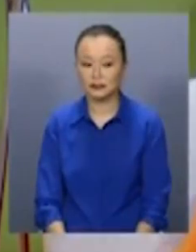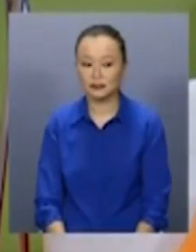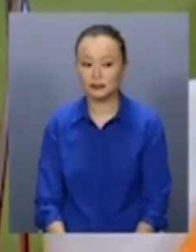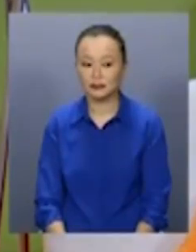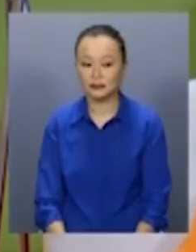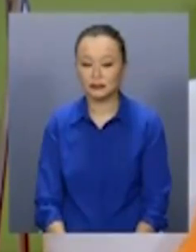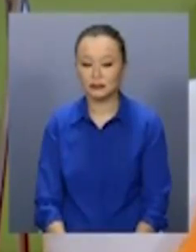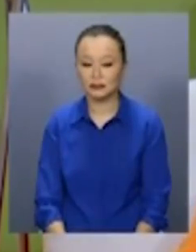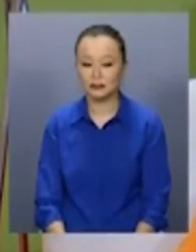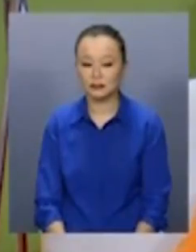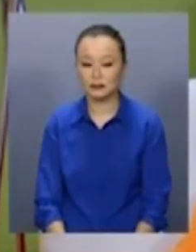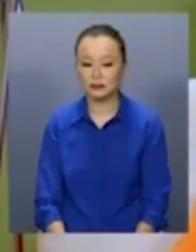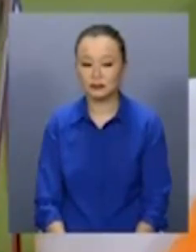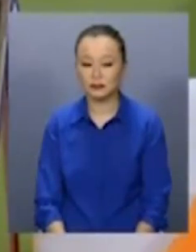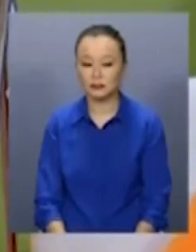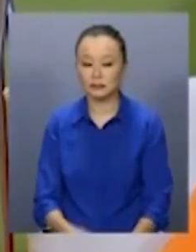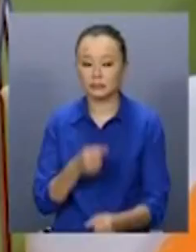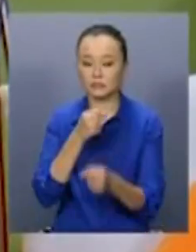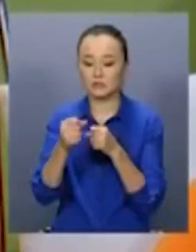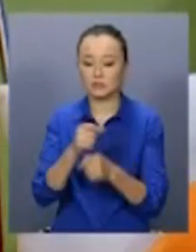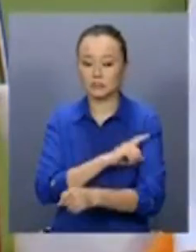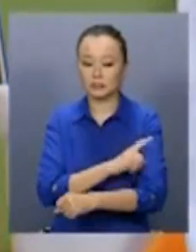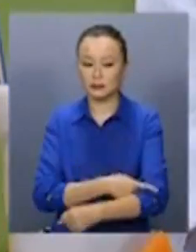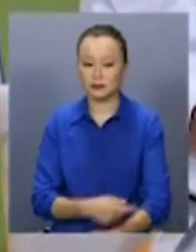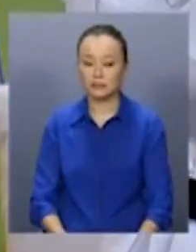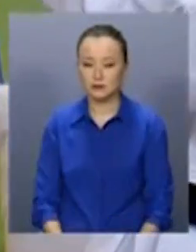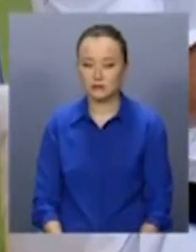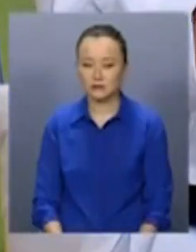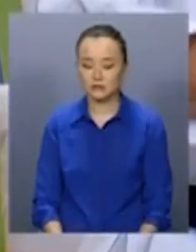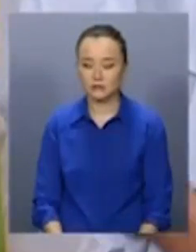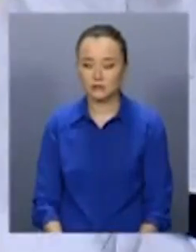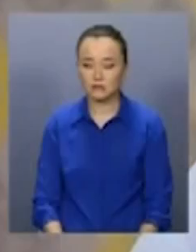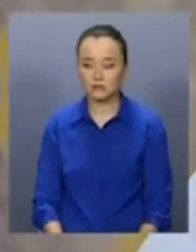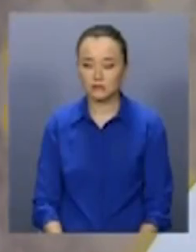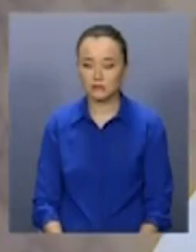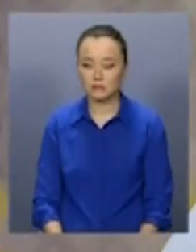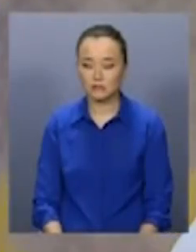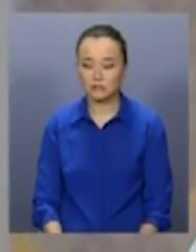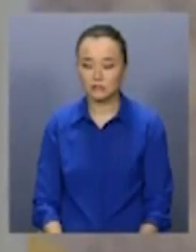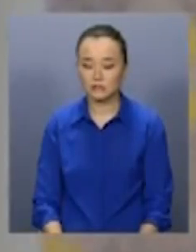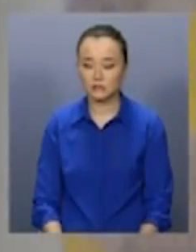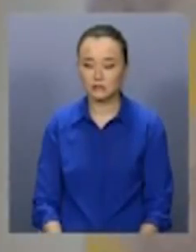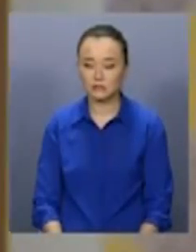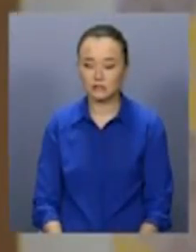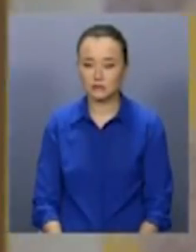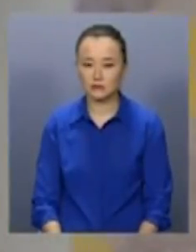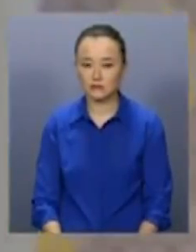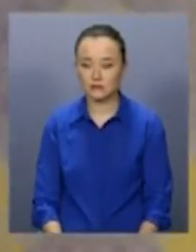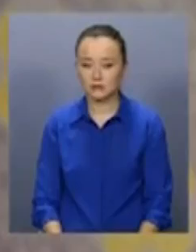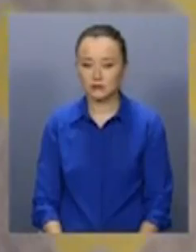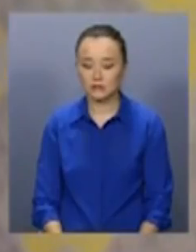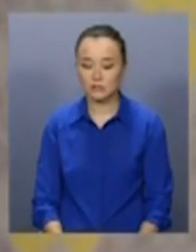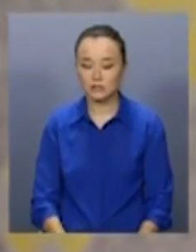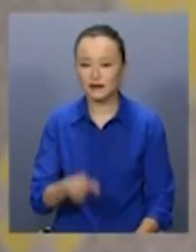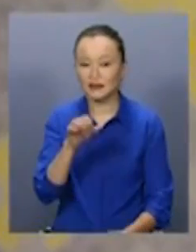керек. Қатты ұрғанға сондайда екеуі синтез сол көтеріледі. Мысалы, дәл қазір енді